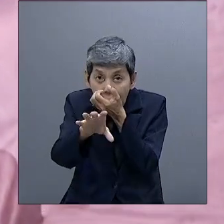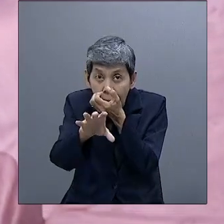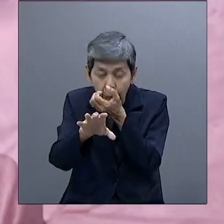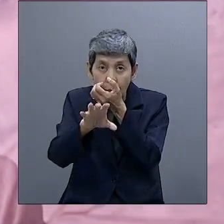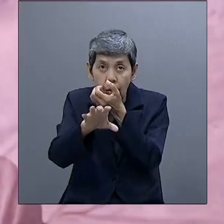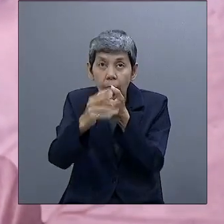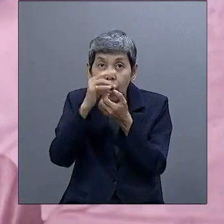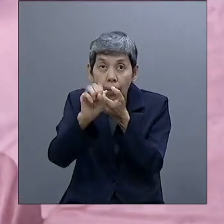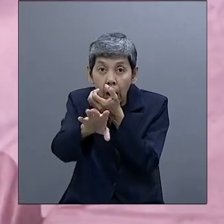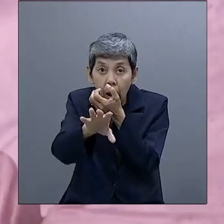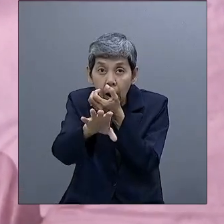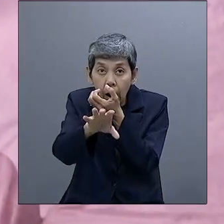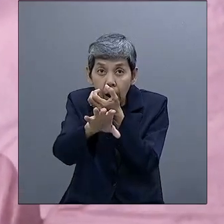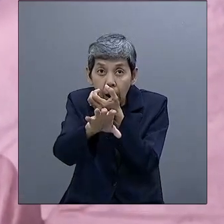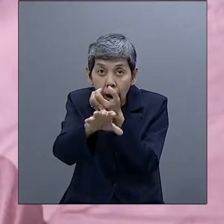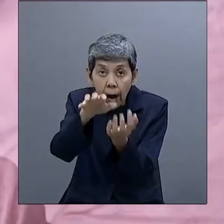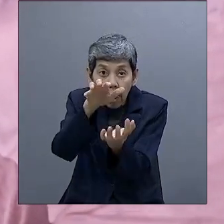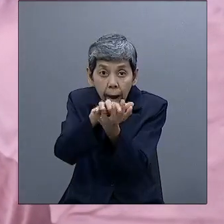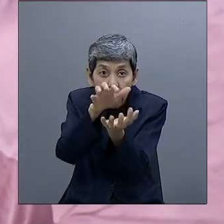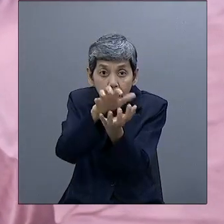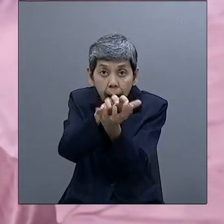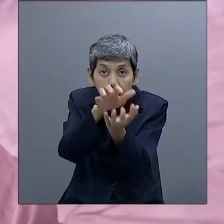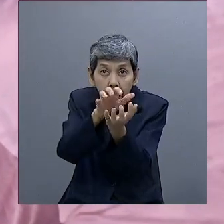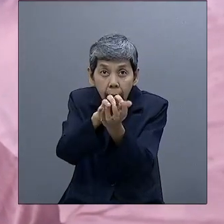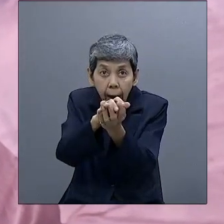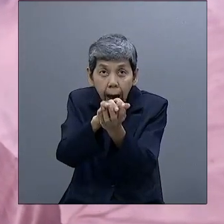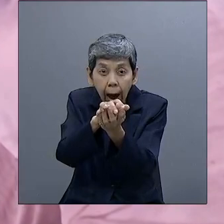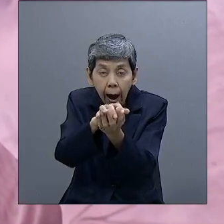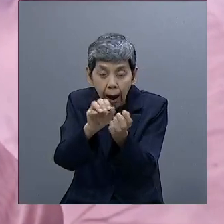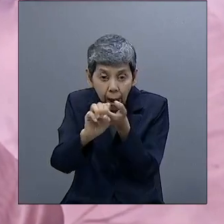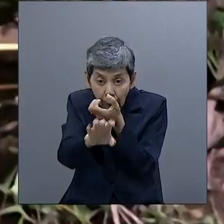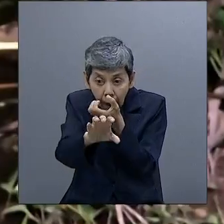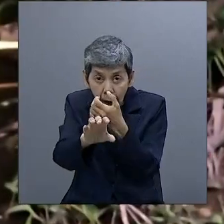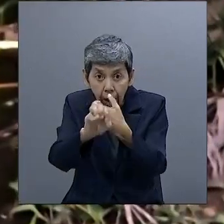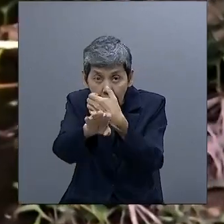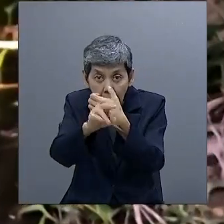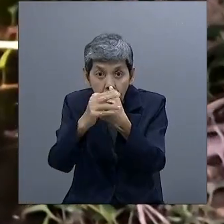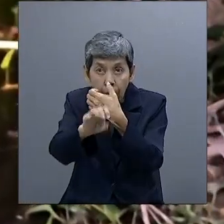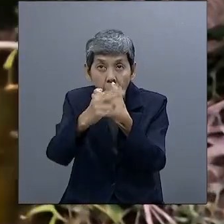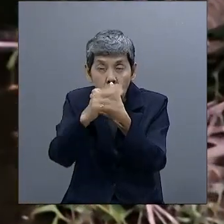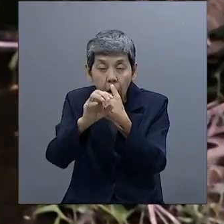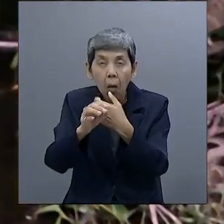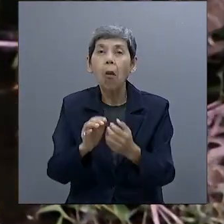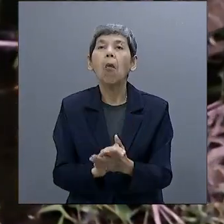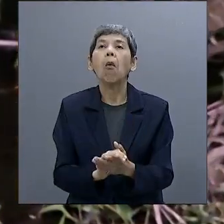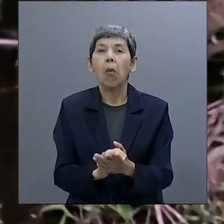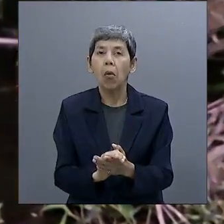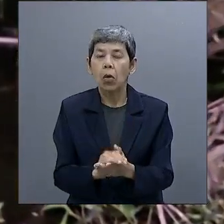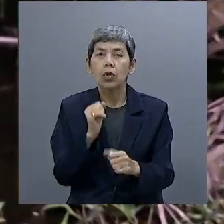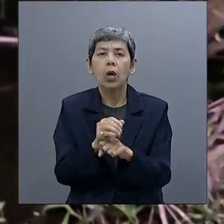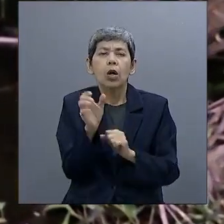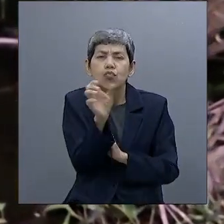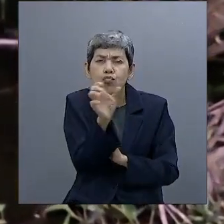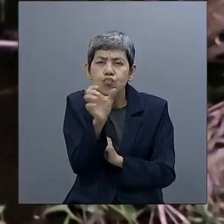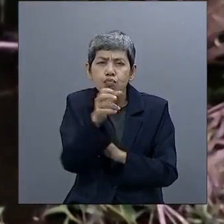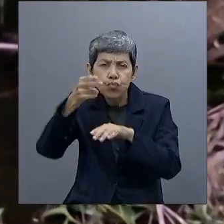อ้เห็นไหมคะเห็นไหมคะแวบๆแบบเมื่อกี้นะคะจ๊ะเอนั่นเลยค่ะจระเข้นะคะนี่เป็นภาพจากคลิปวิดีโ